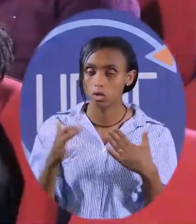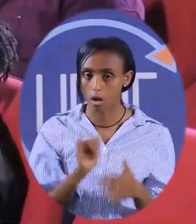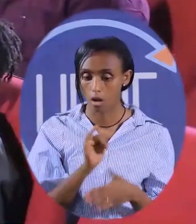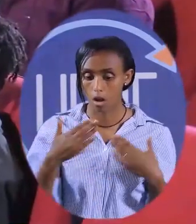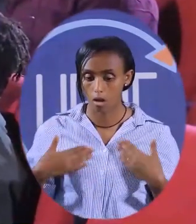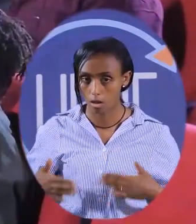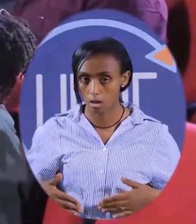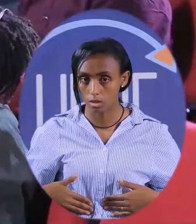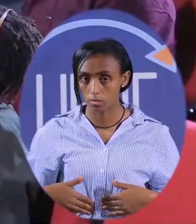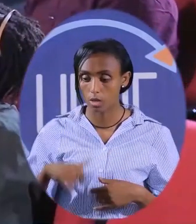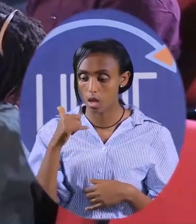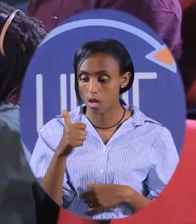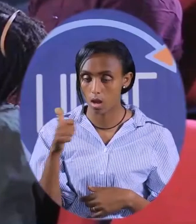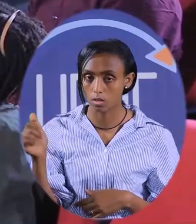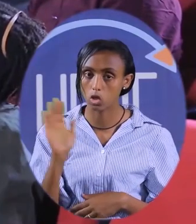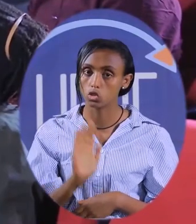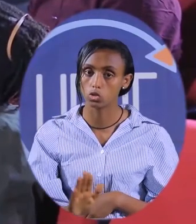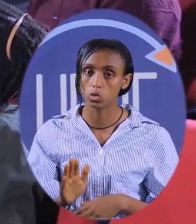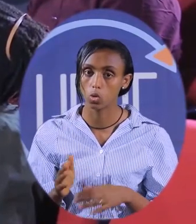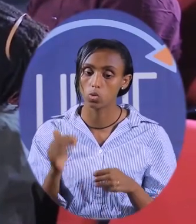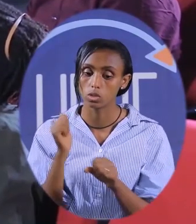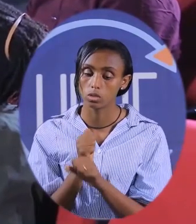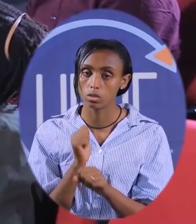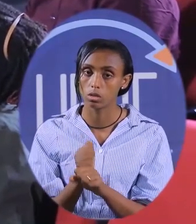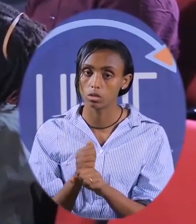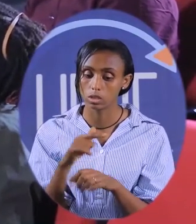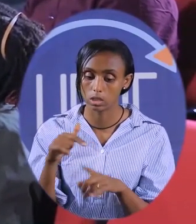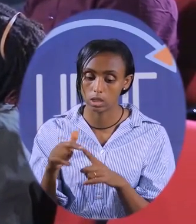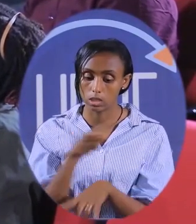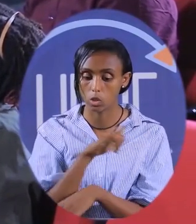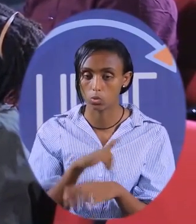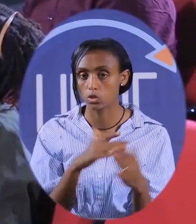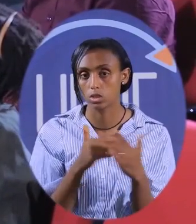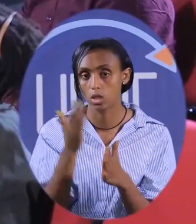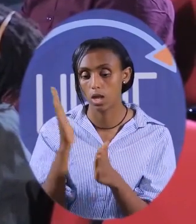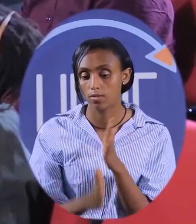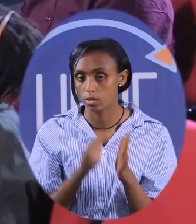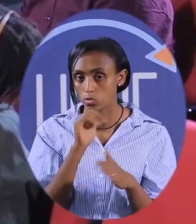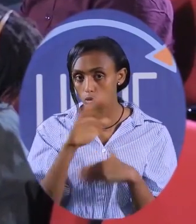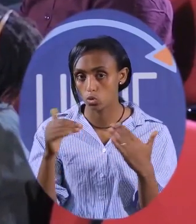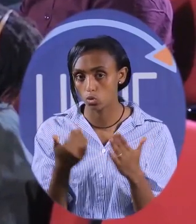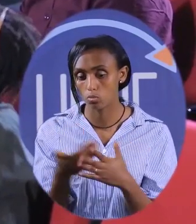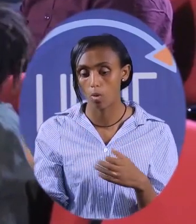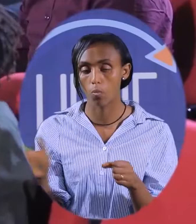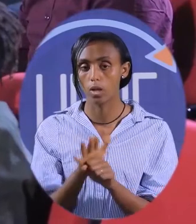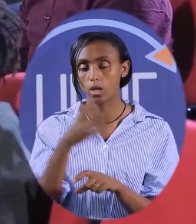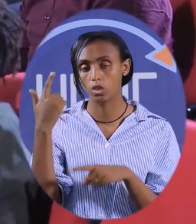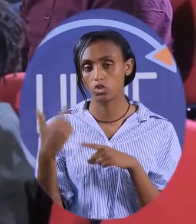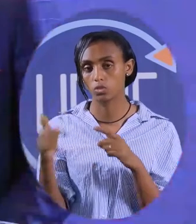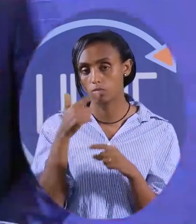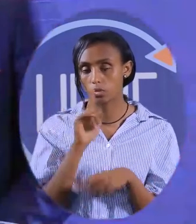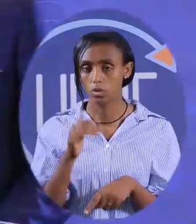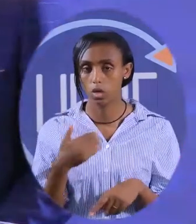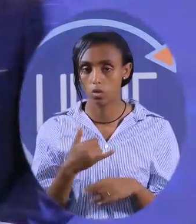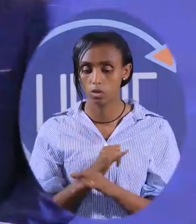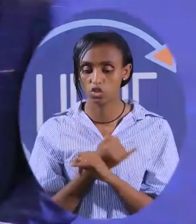ባለድርሻ አካላትም ደግሞ የየራሳቸውን ድርሻ እስከ ዜጎች ድረስ ካልተወጣን በስተቀር ሁሉንም ማሟላት አንችልም የሚል